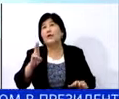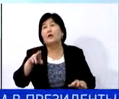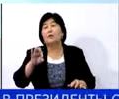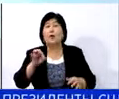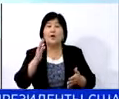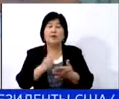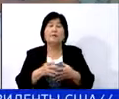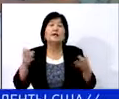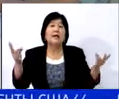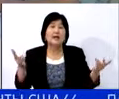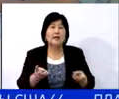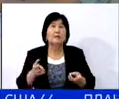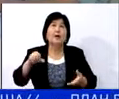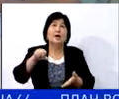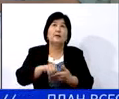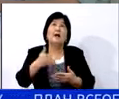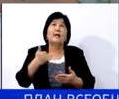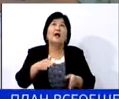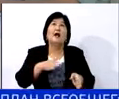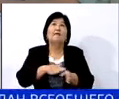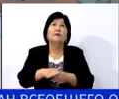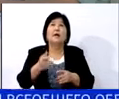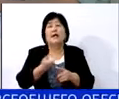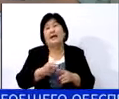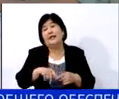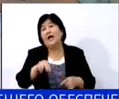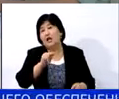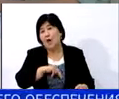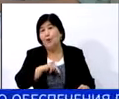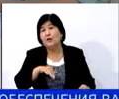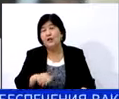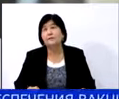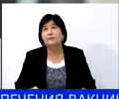имеют необходимый потенциал для выполнения этой работы.